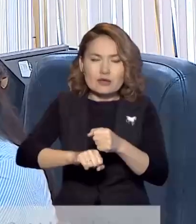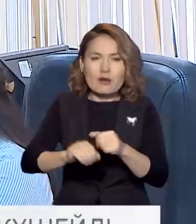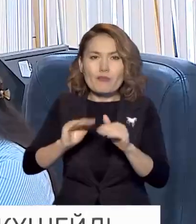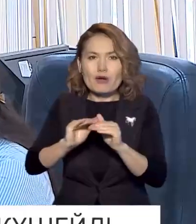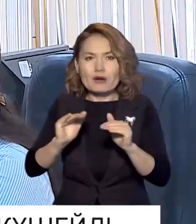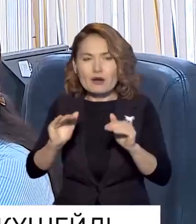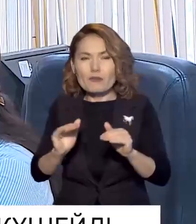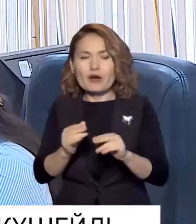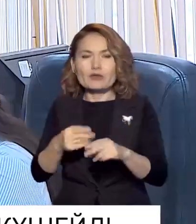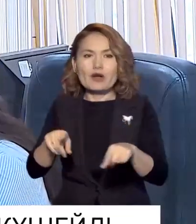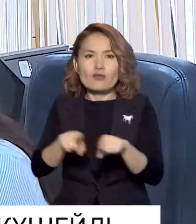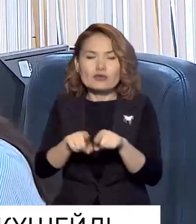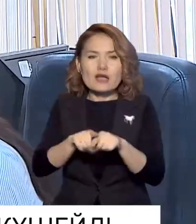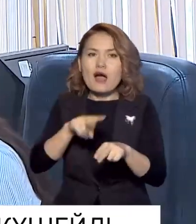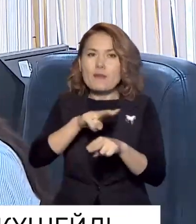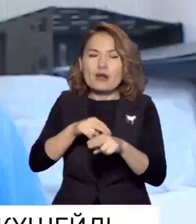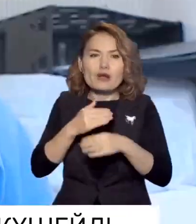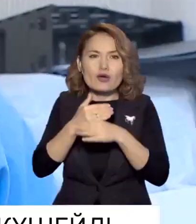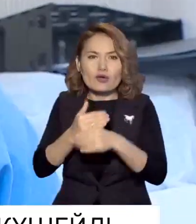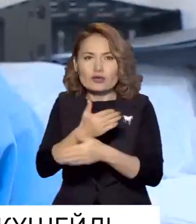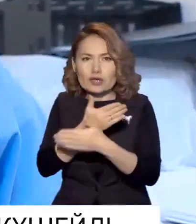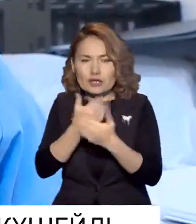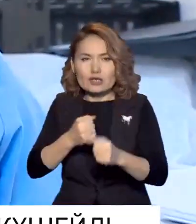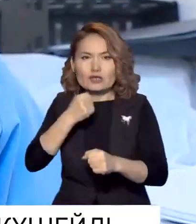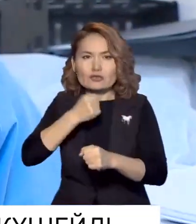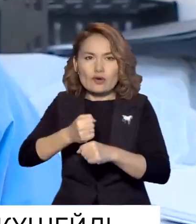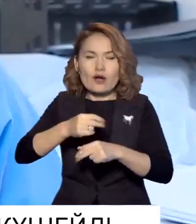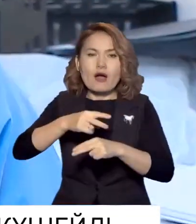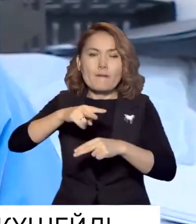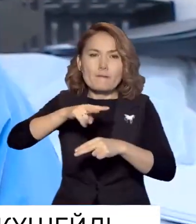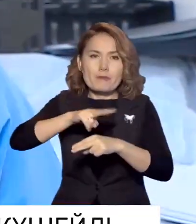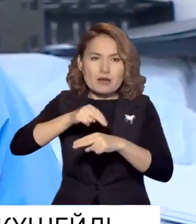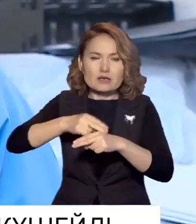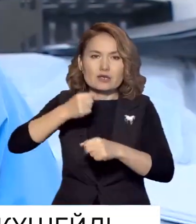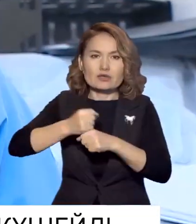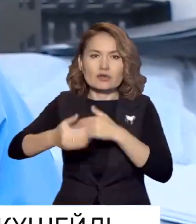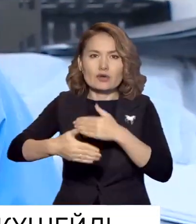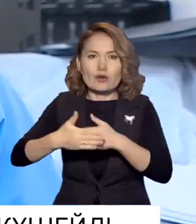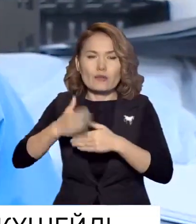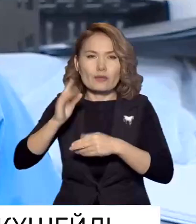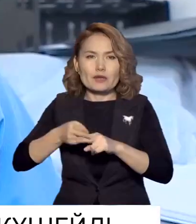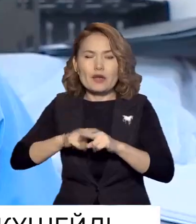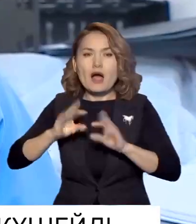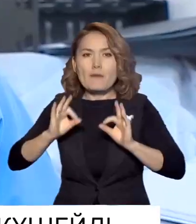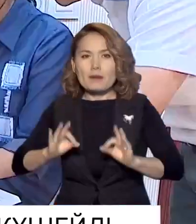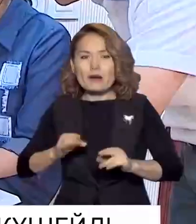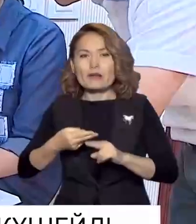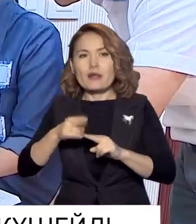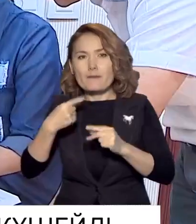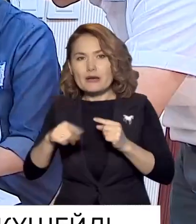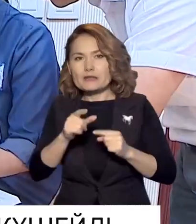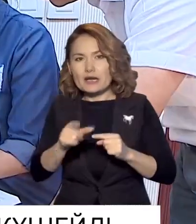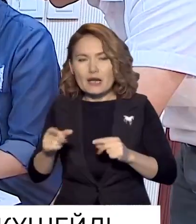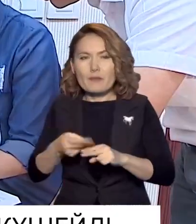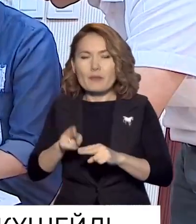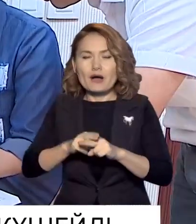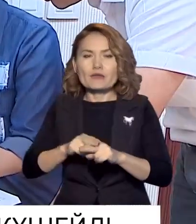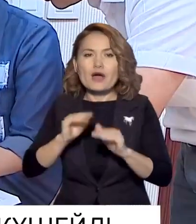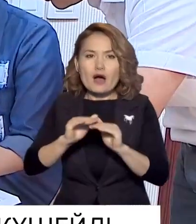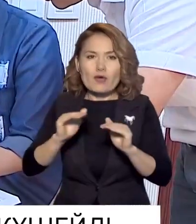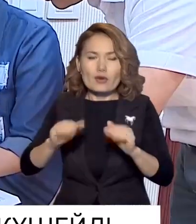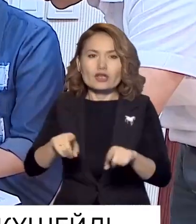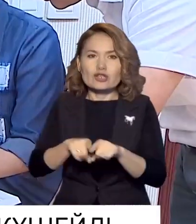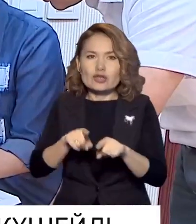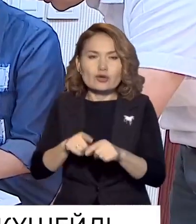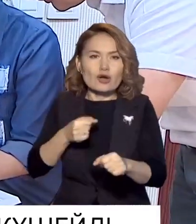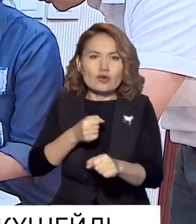жауаптылар немқұрайлық танытса, тиісті жазалау шаралары қолданылады. Сондай-ақ прокурорлар күдіктілер мен басқа да адамдар тарапынан жәбірленушіге қысым жасауға